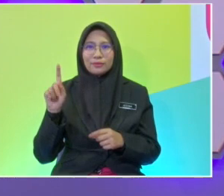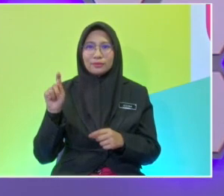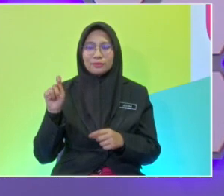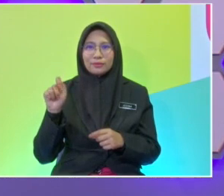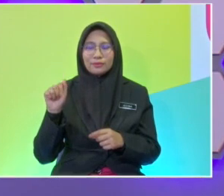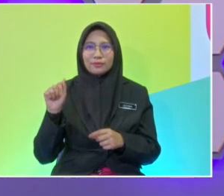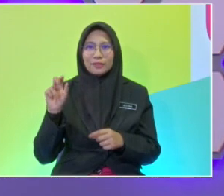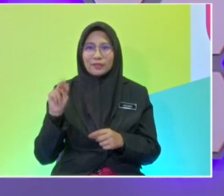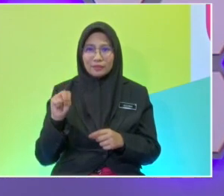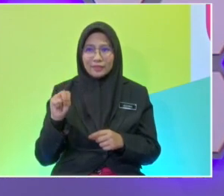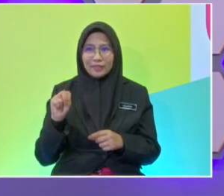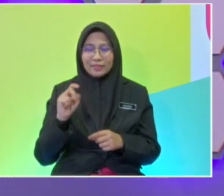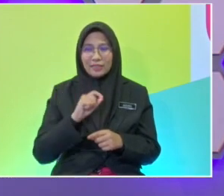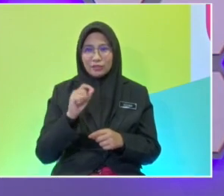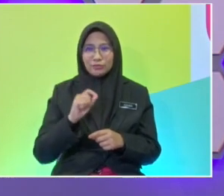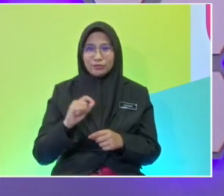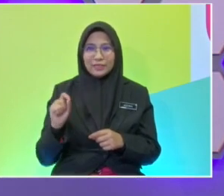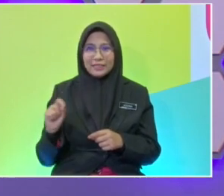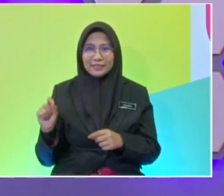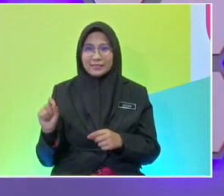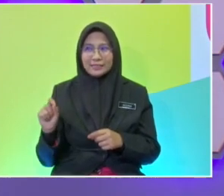bentuk salat isi tempat kosong